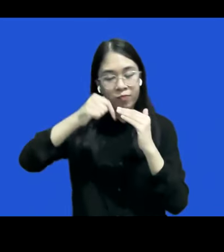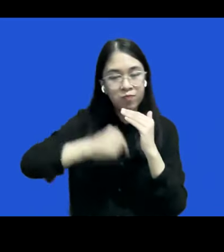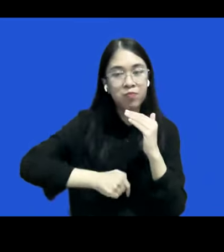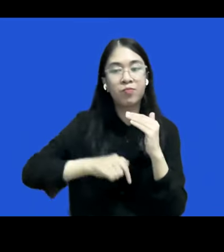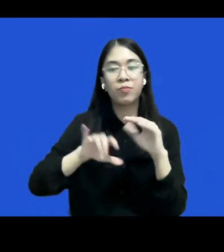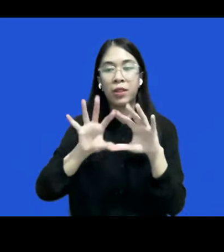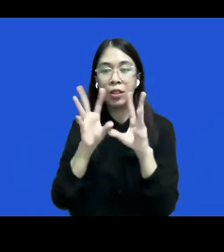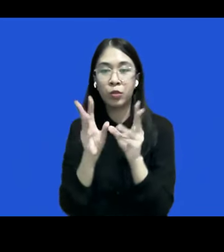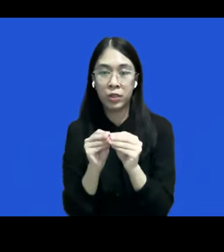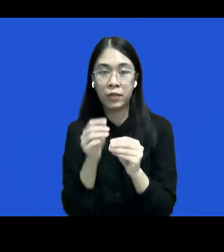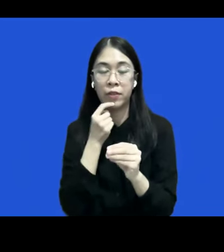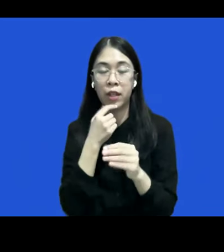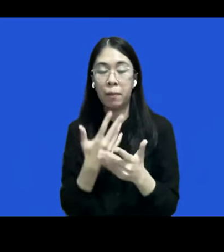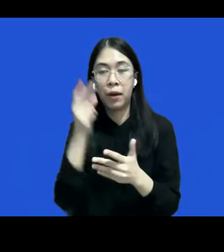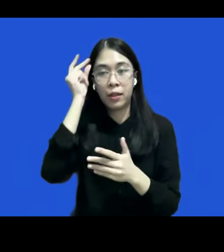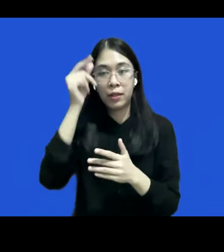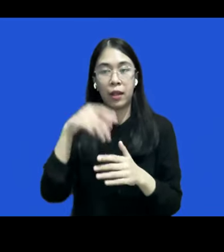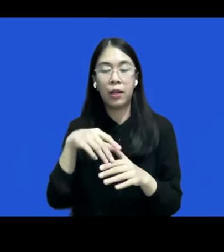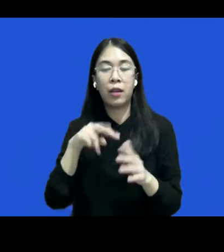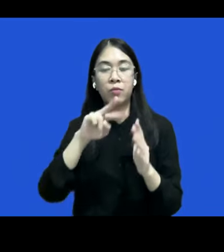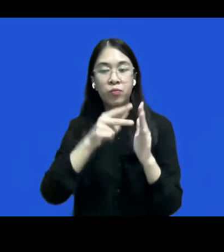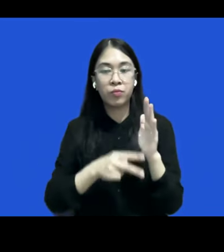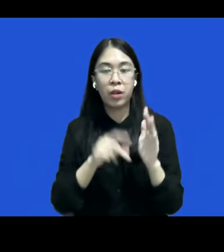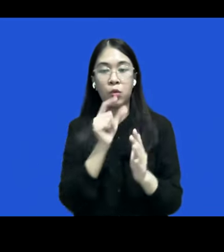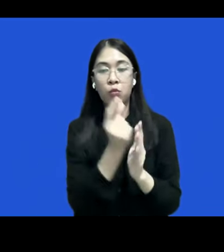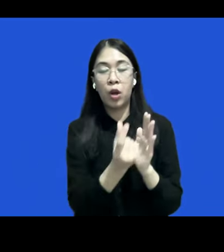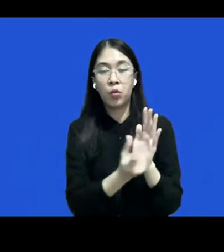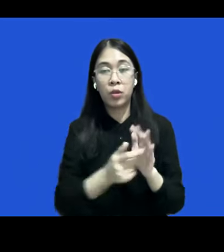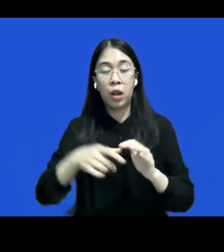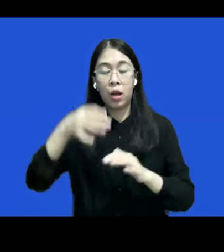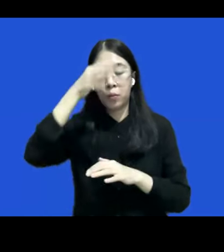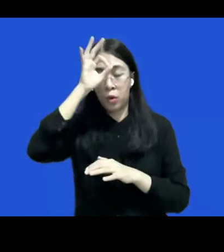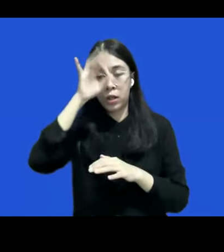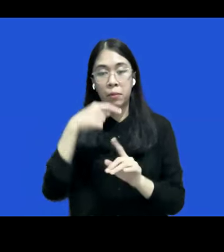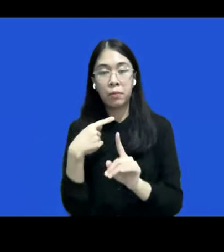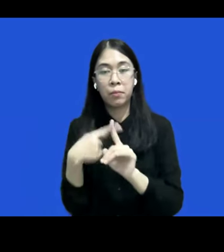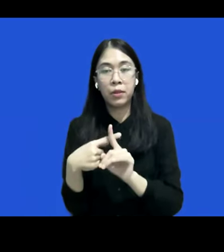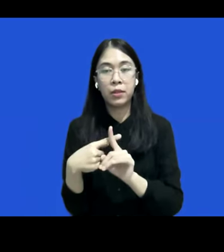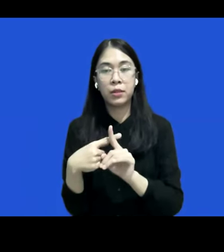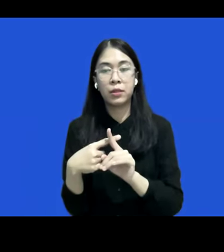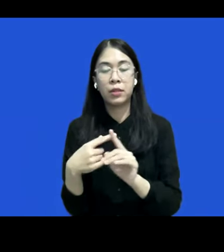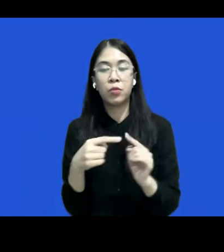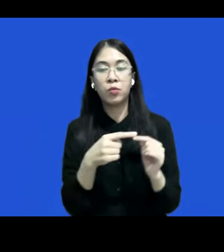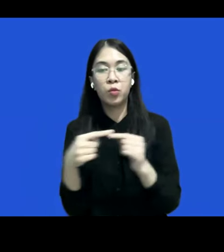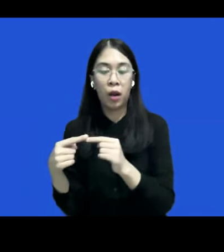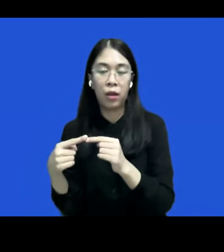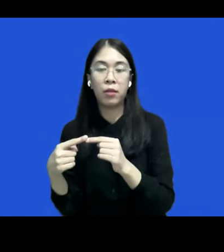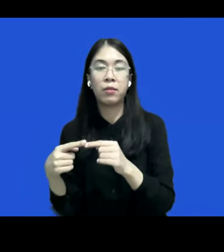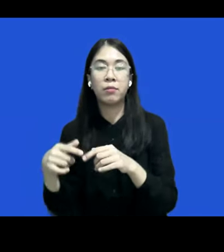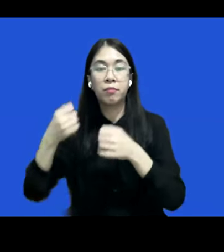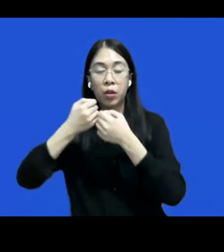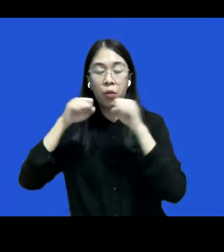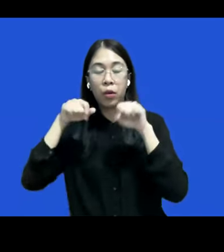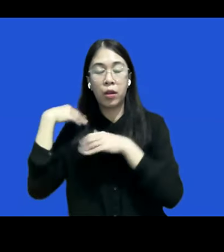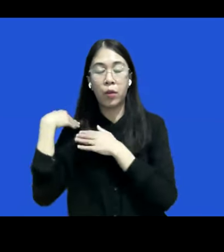inklusif terkait dengan rencana revisi Undang-Undang Polri dan dikaitkan dengan pengaturan kewenangan Polri dalam kerangka perbaikan hukum